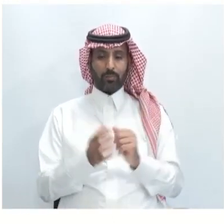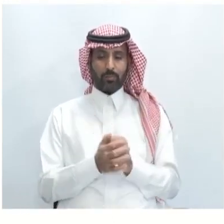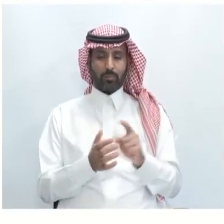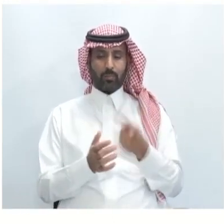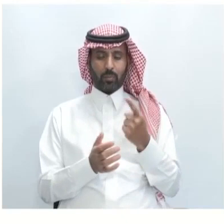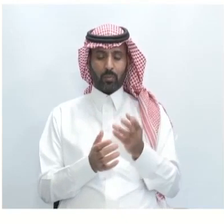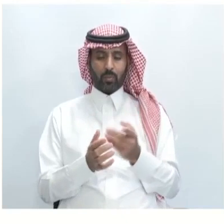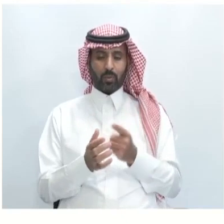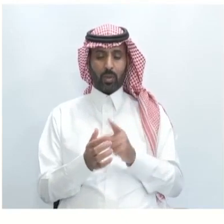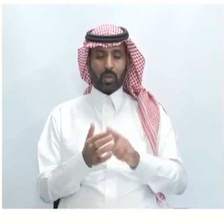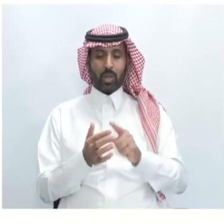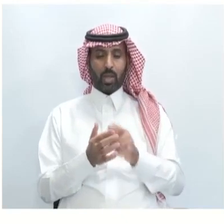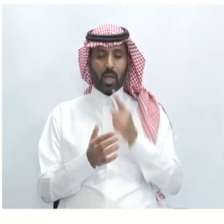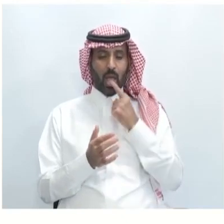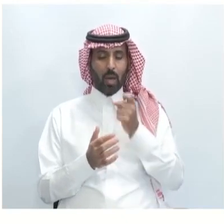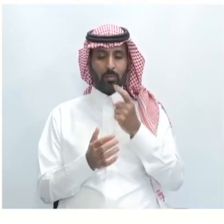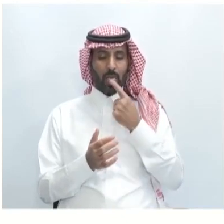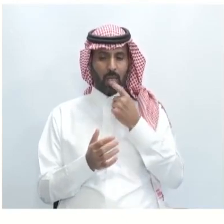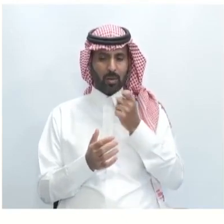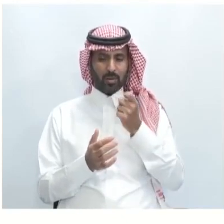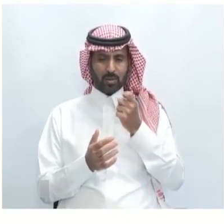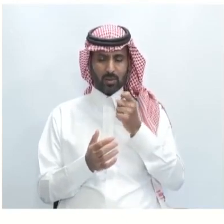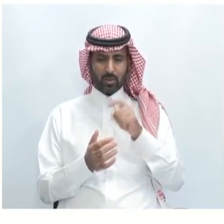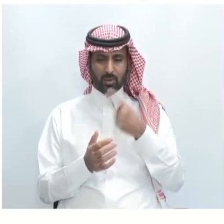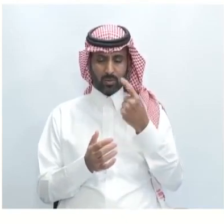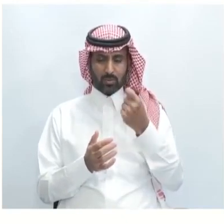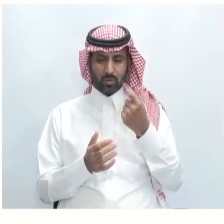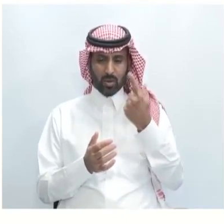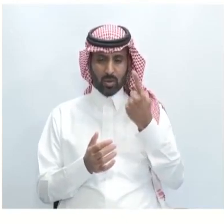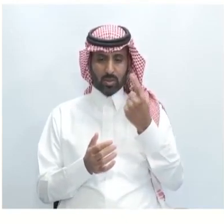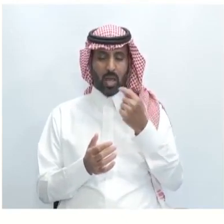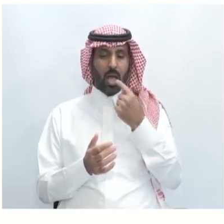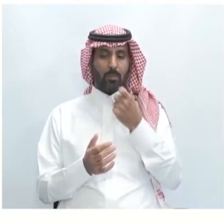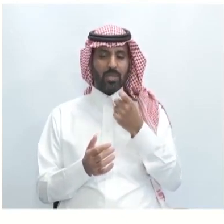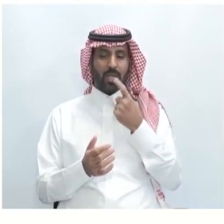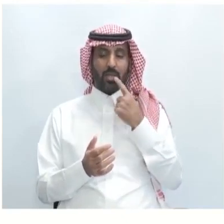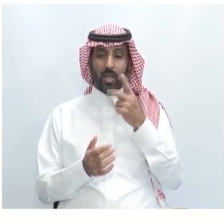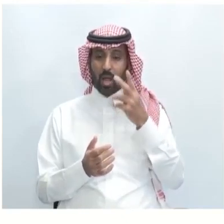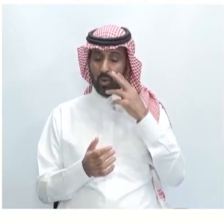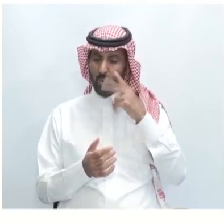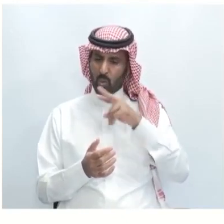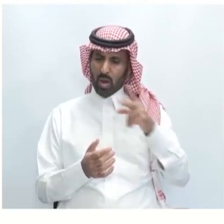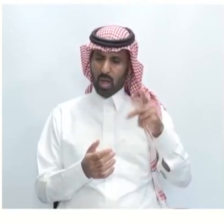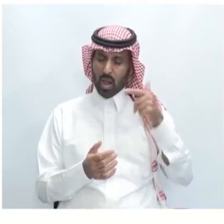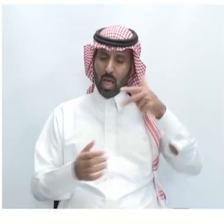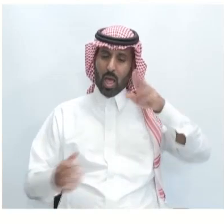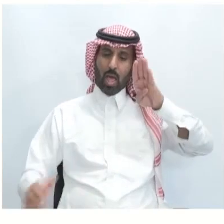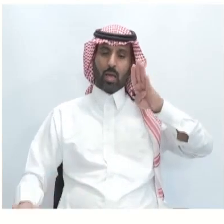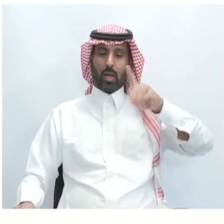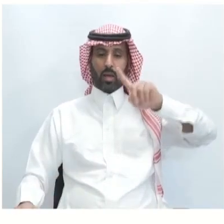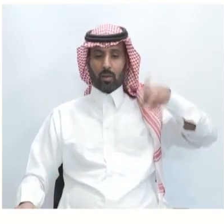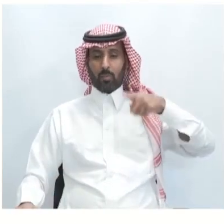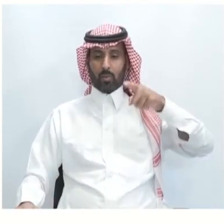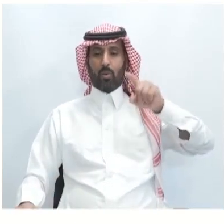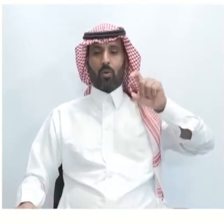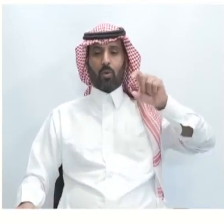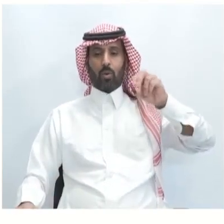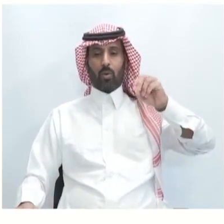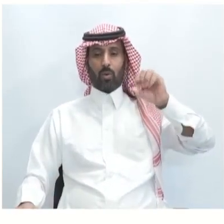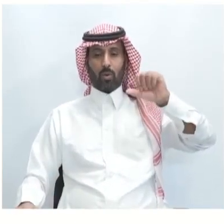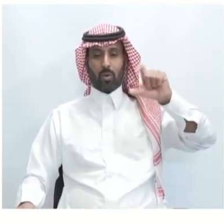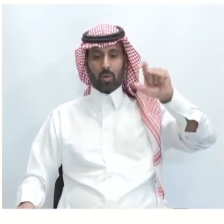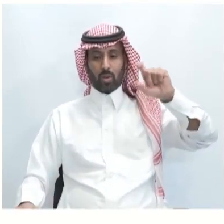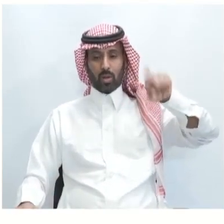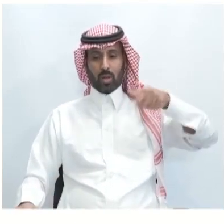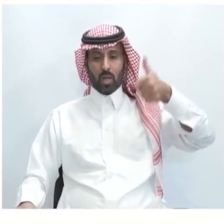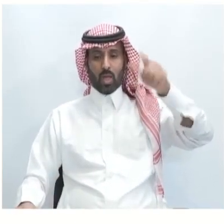الاحاديه ابسط انواع الكربوهيدرات اذا هذه الفقره باذن الله في الدرس القادم عندما